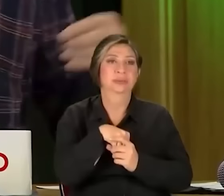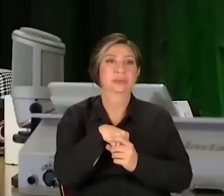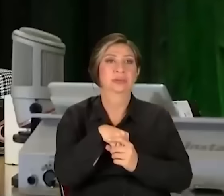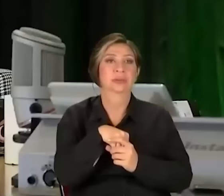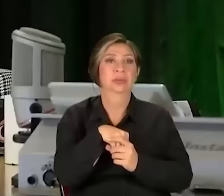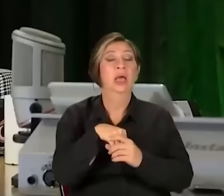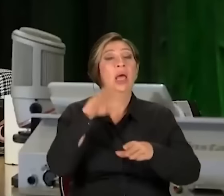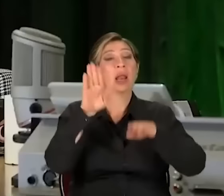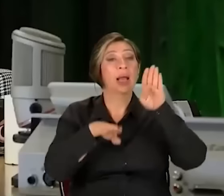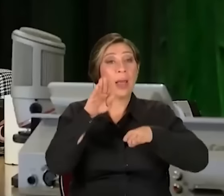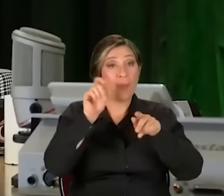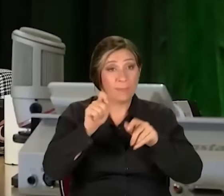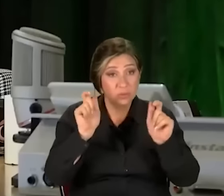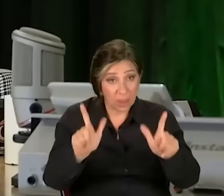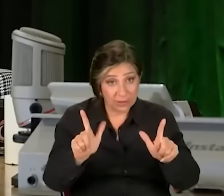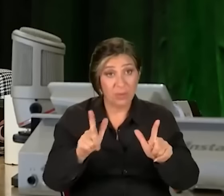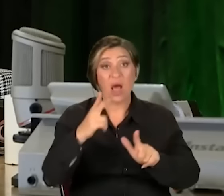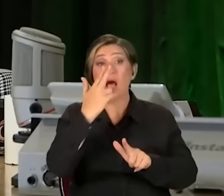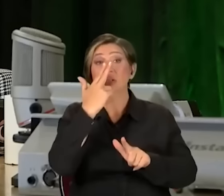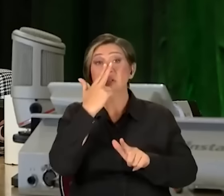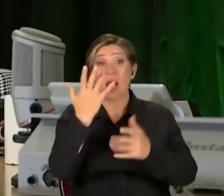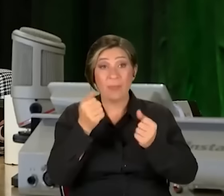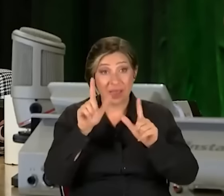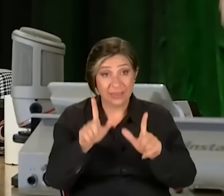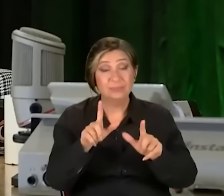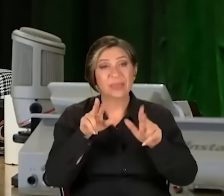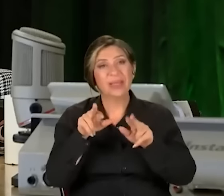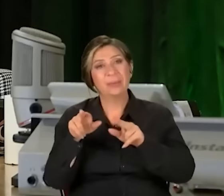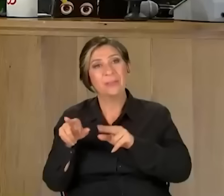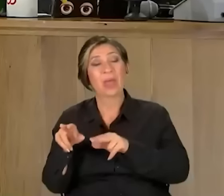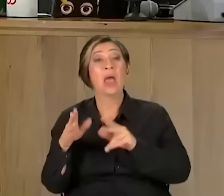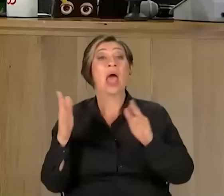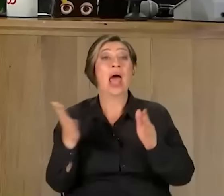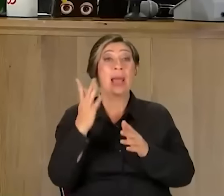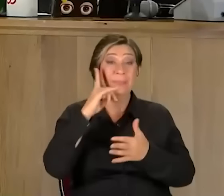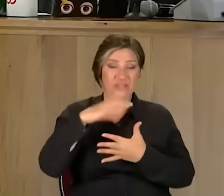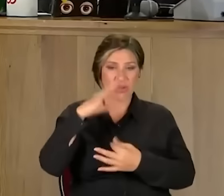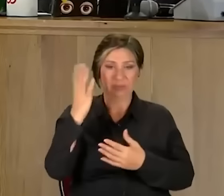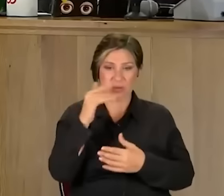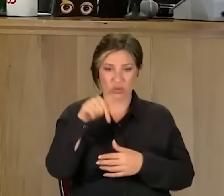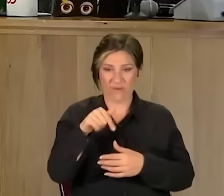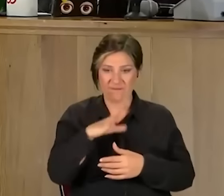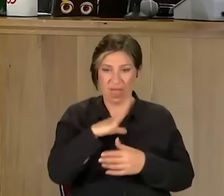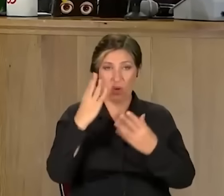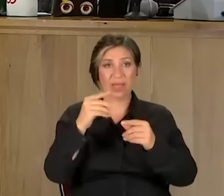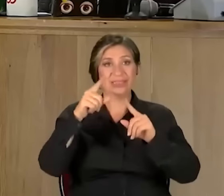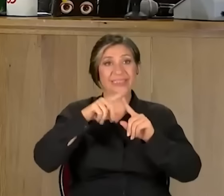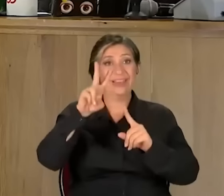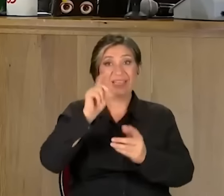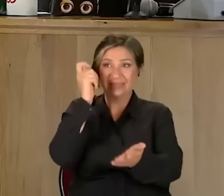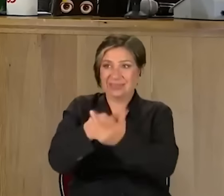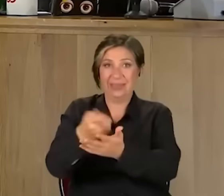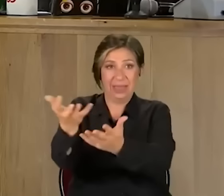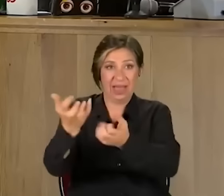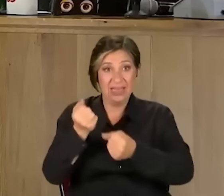bunun için reklam yapmak zorunda, alışkanlık kazandırmak zorunda falan filan. Herhangi bir kişi şu anda var olan bir kanalı satın